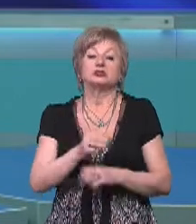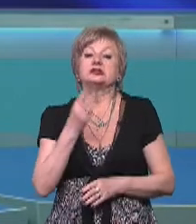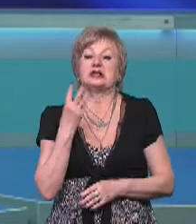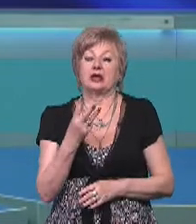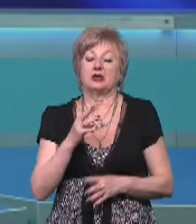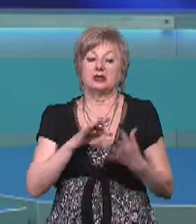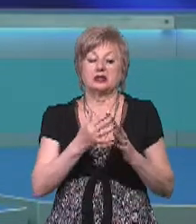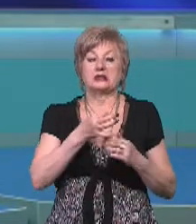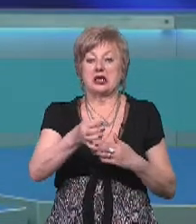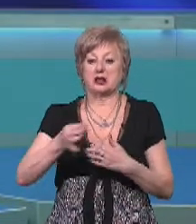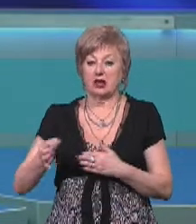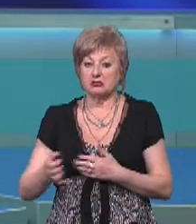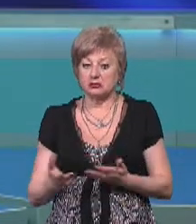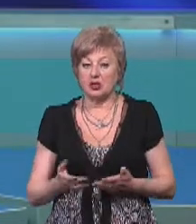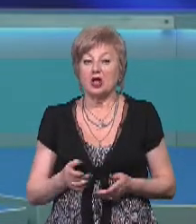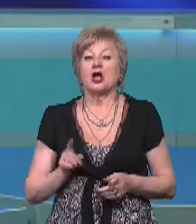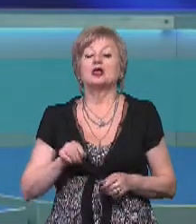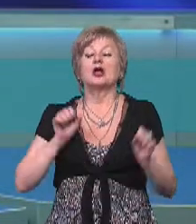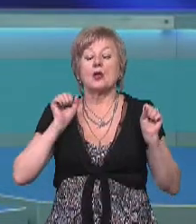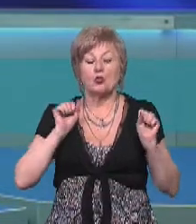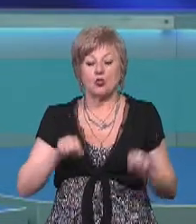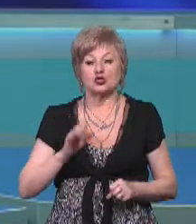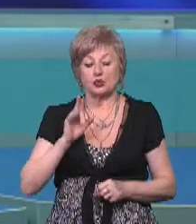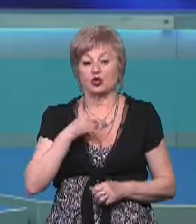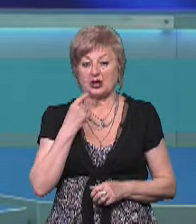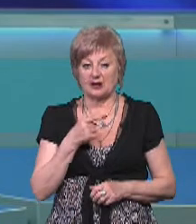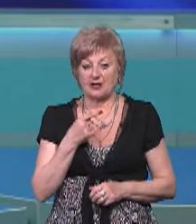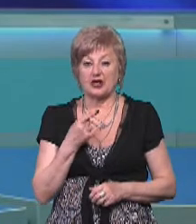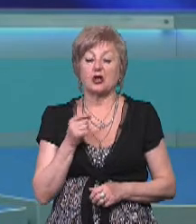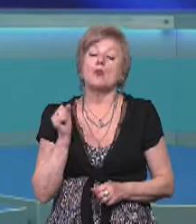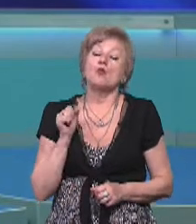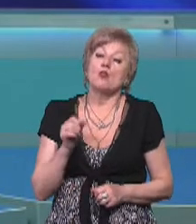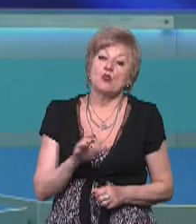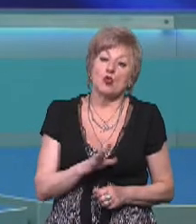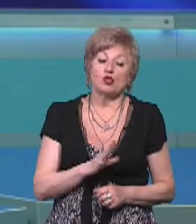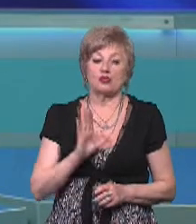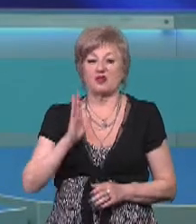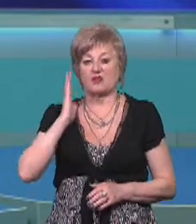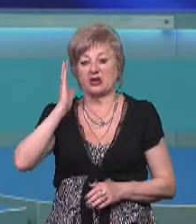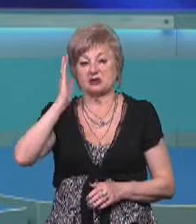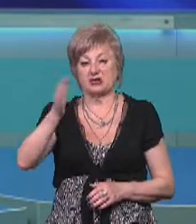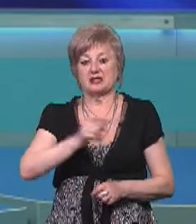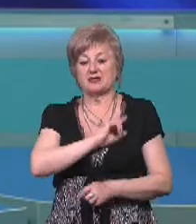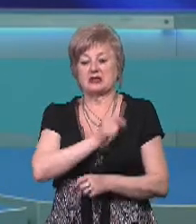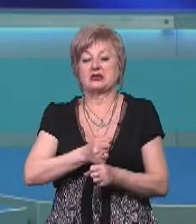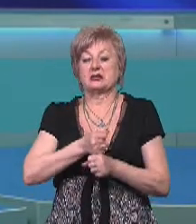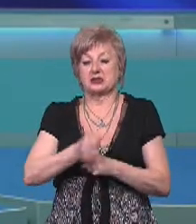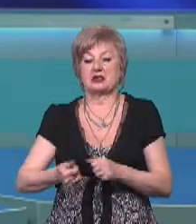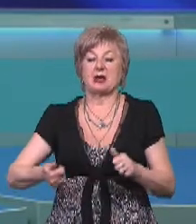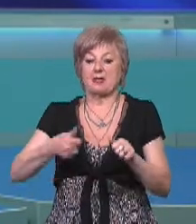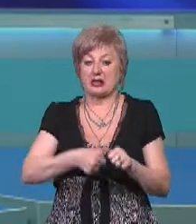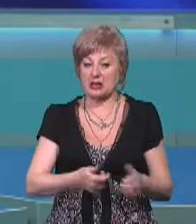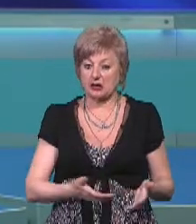селищні території. І лише тоді можна казати про те, що може бути перспектива примусового